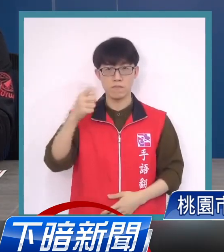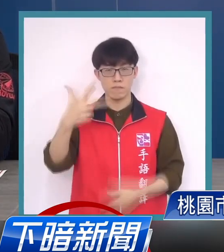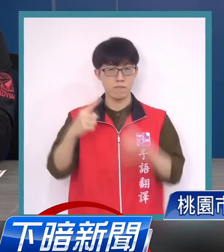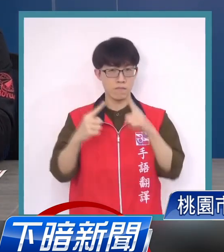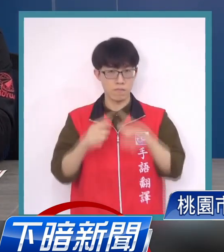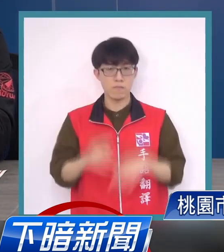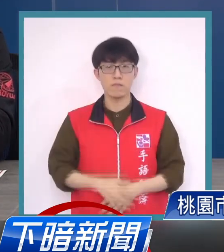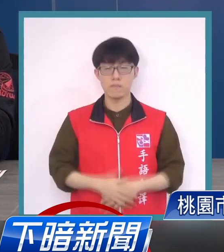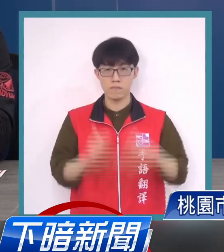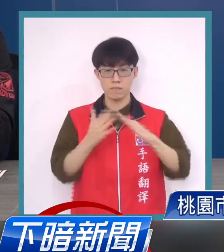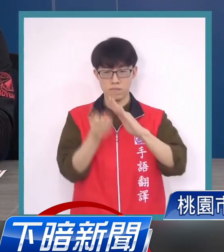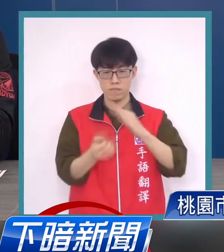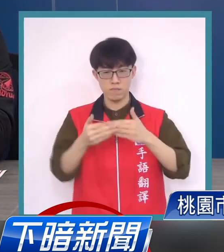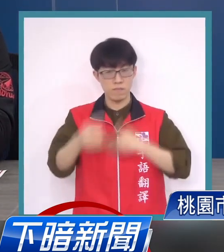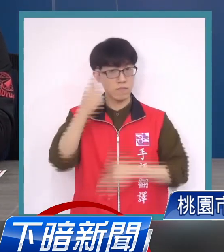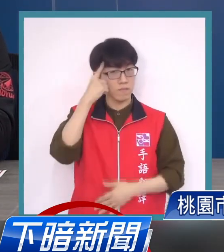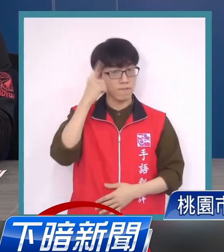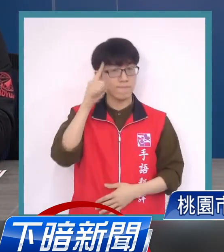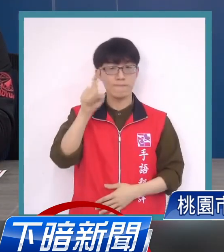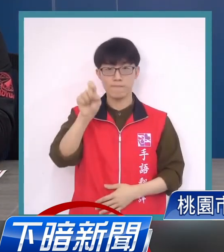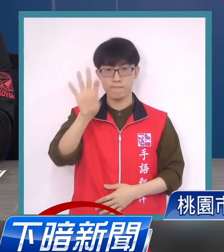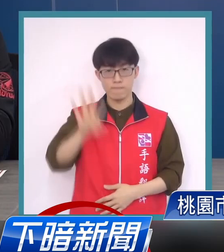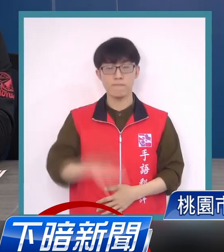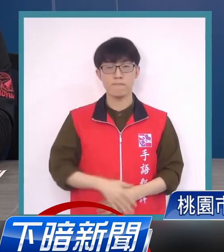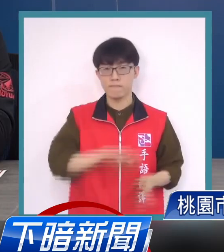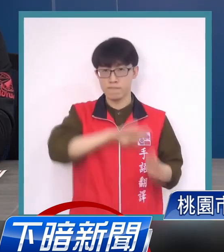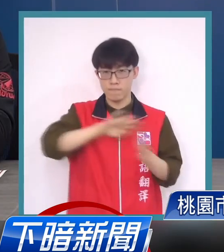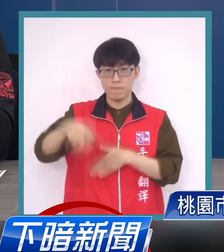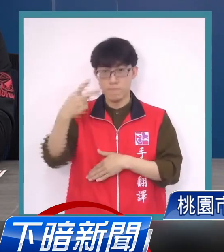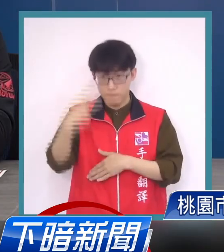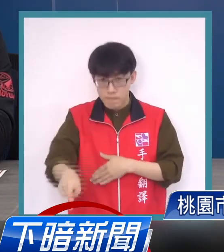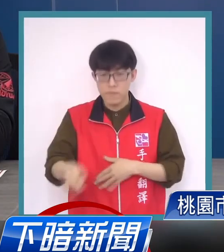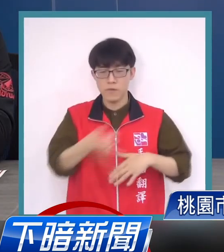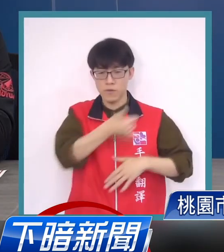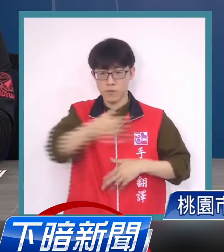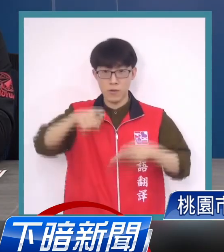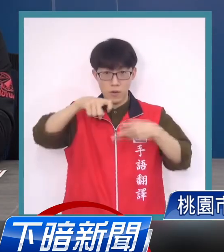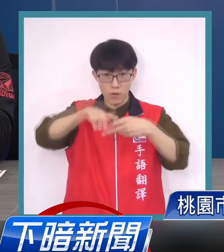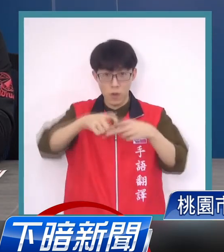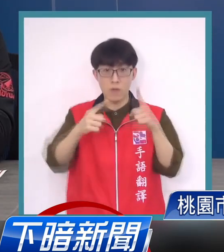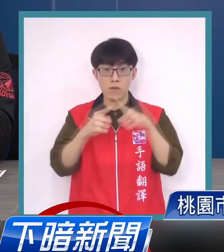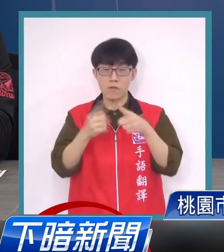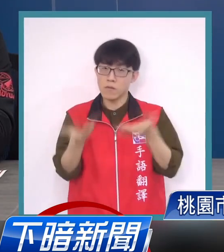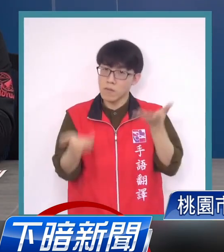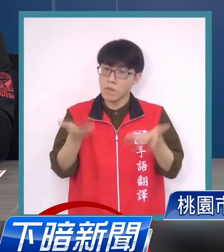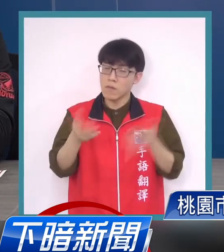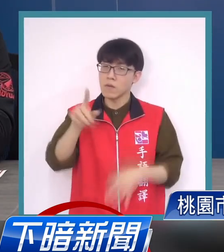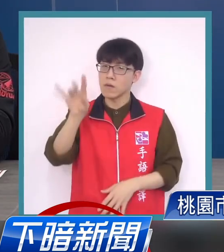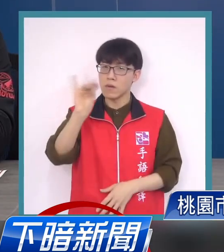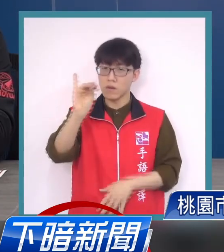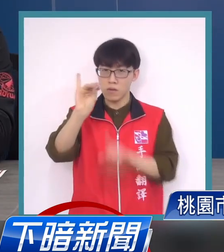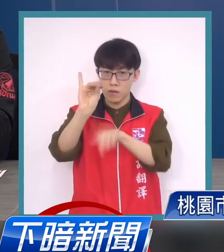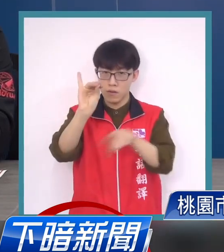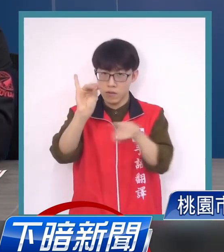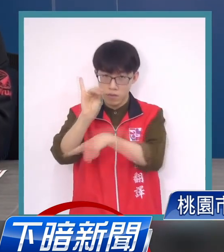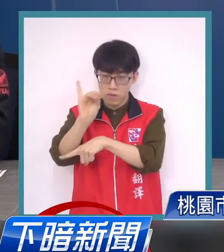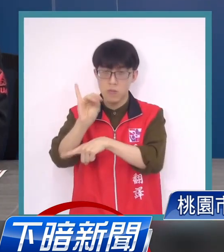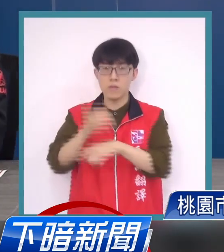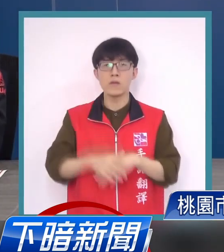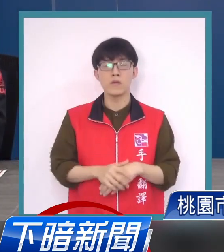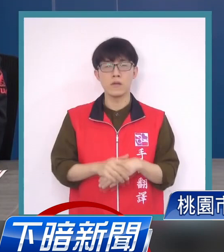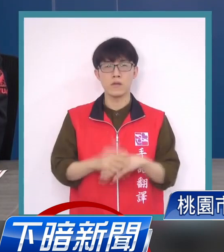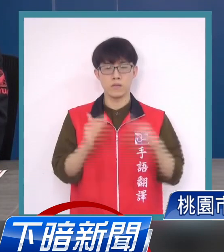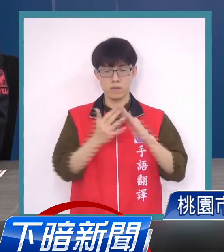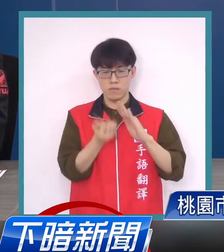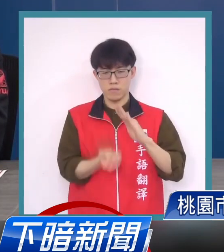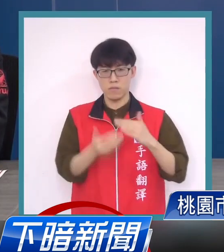行14天的居家隔离，另外有将近1000名员工，那么进行预防性的5天的这个在